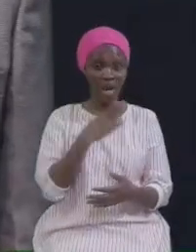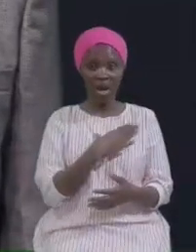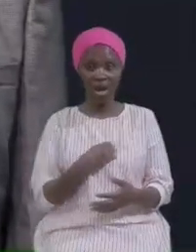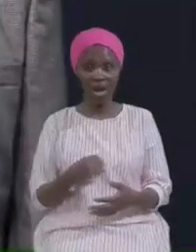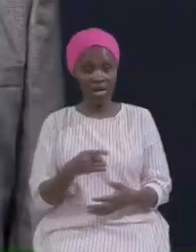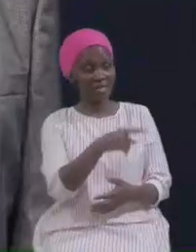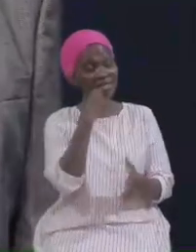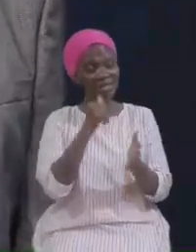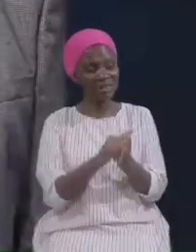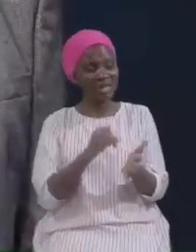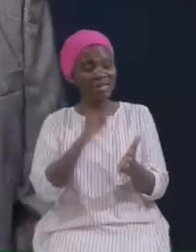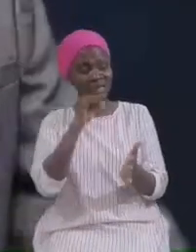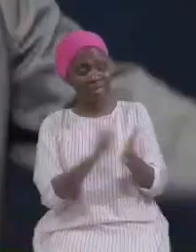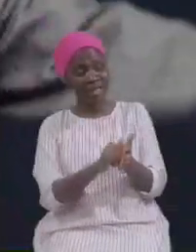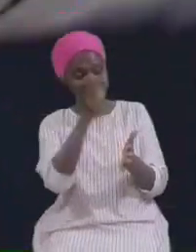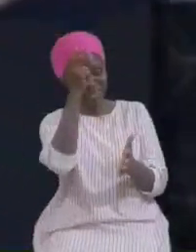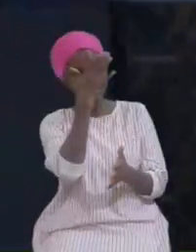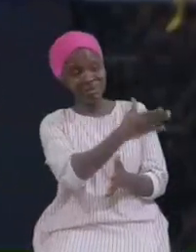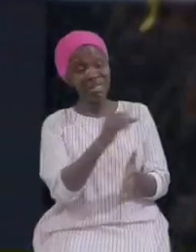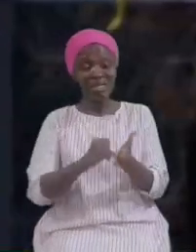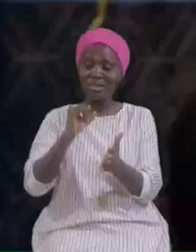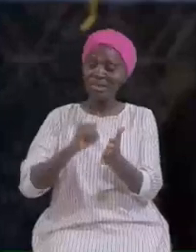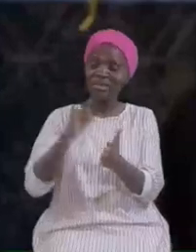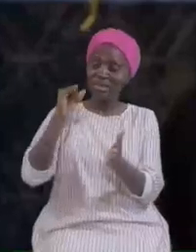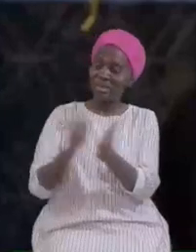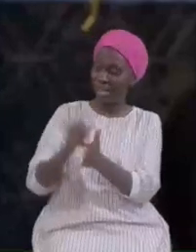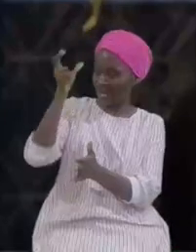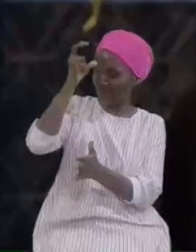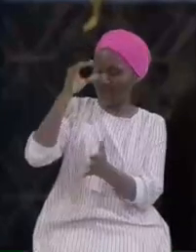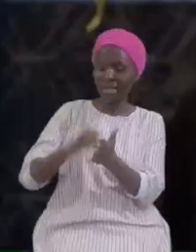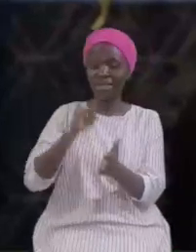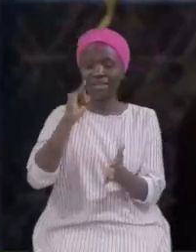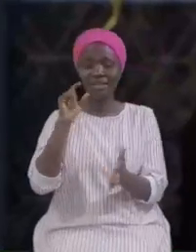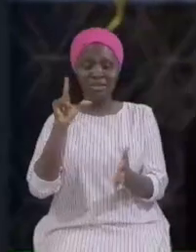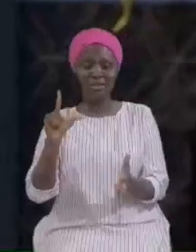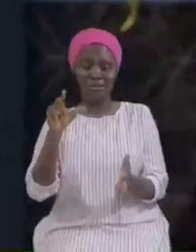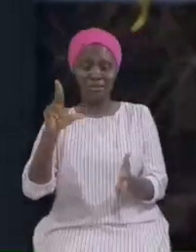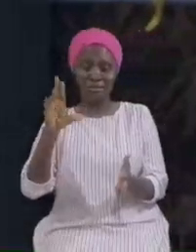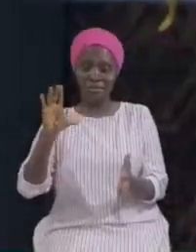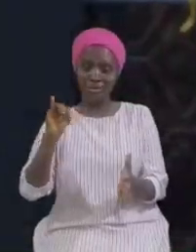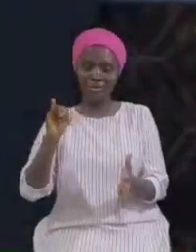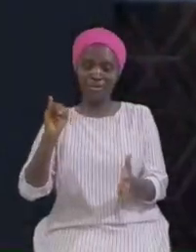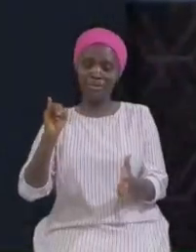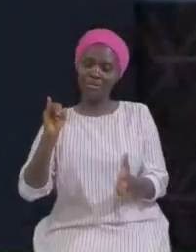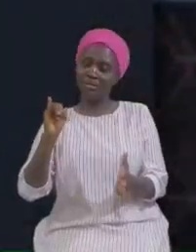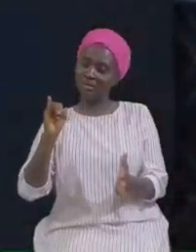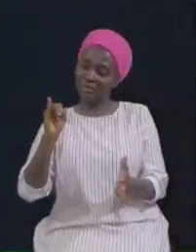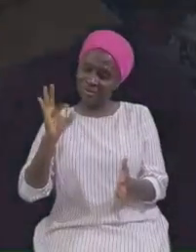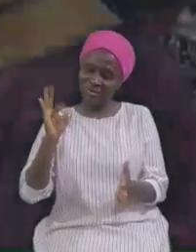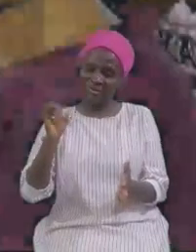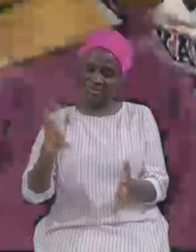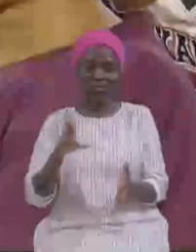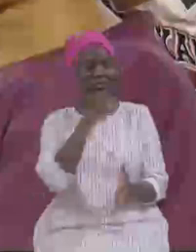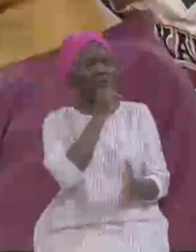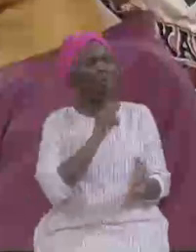on dit, oh, c'est tel démon, c'est tel Satan, c'est Lucifer, c'est l'ancien serpent. Ne t'en